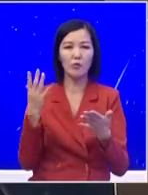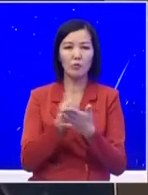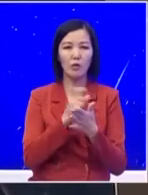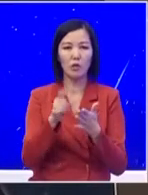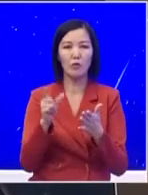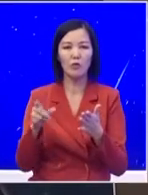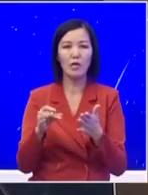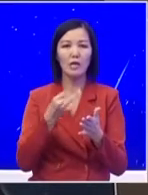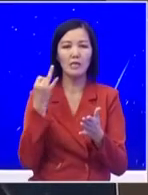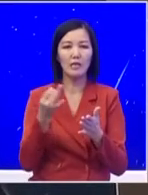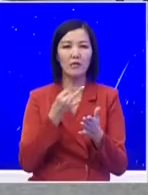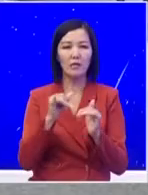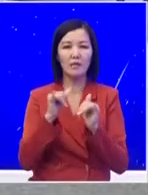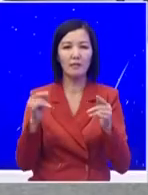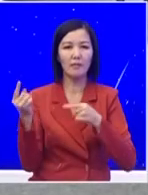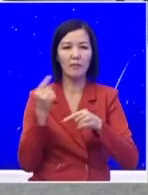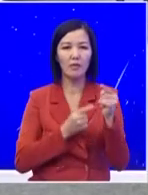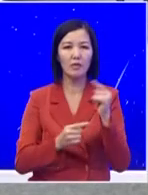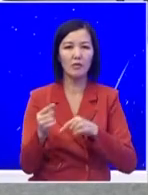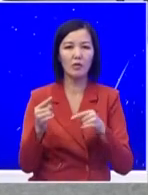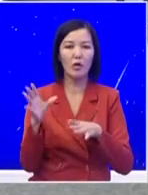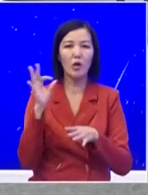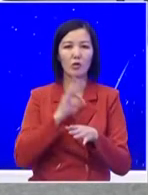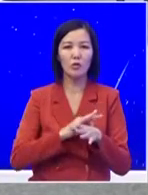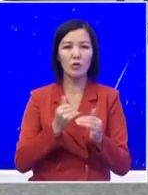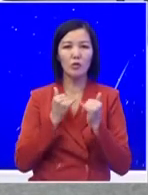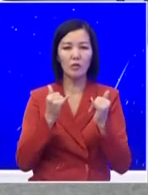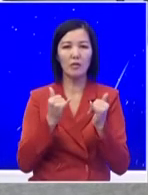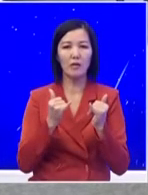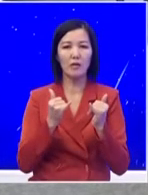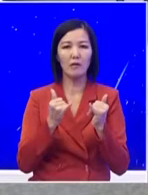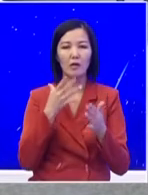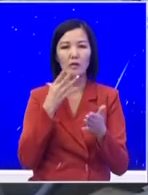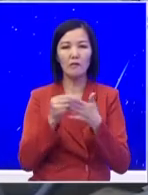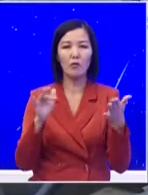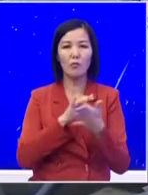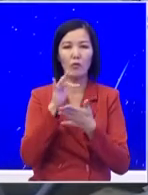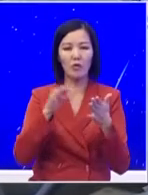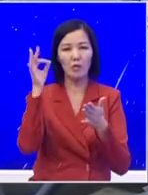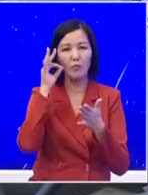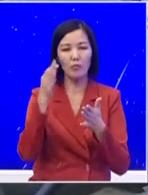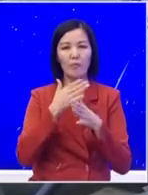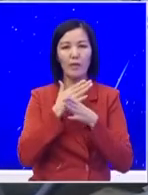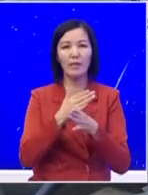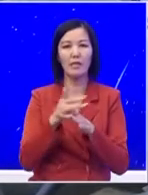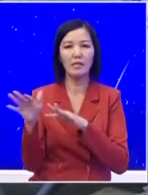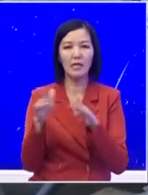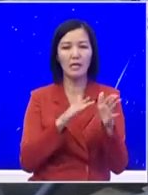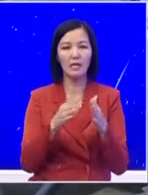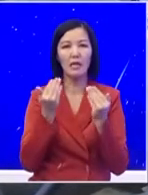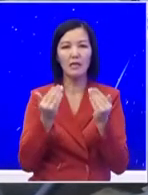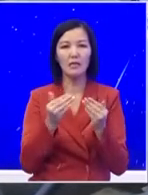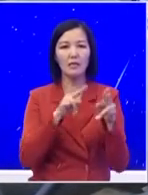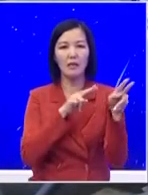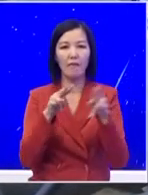людей, заинтересованных в развитии бизнеса и пользующихся заслуженным авторитетом в своем городе. Напомним, благодаря деятельности